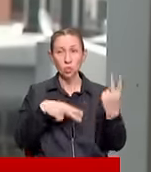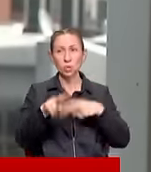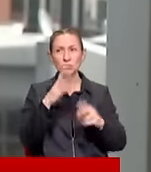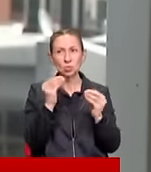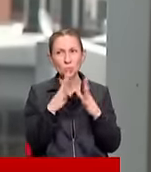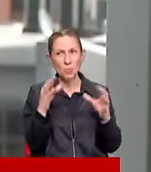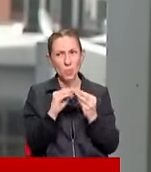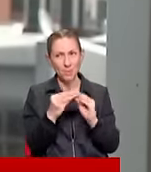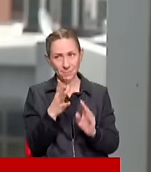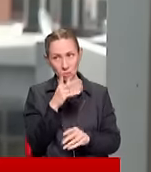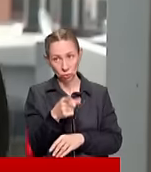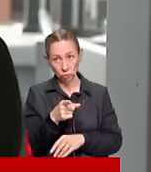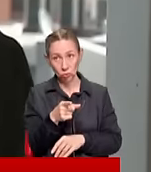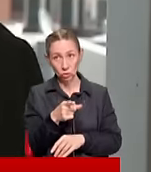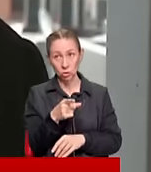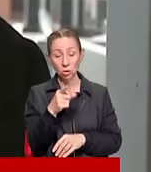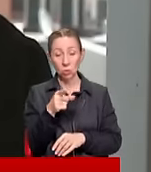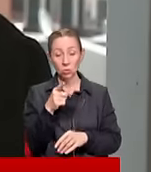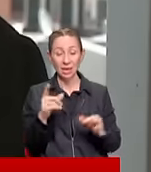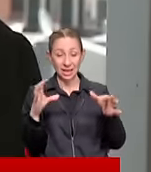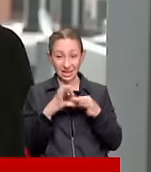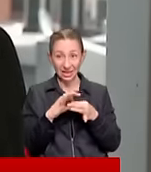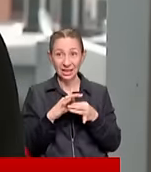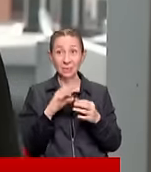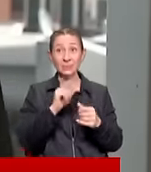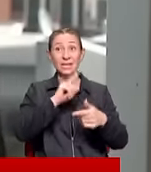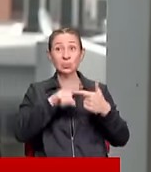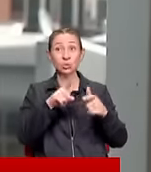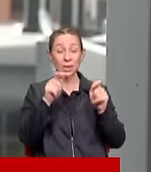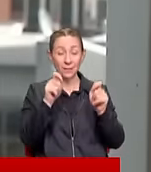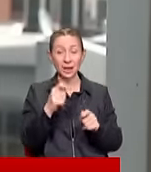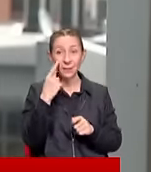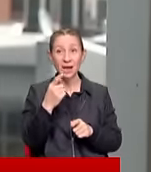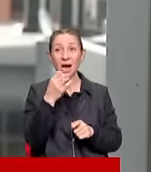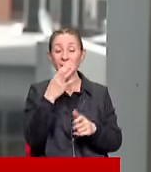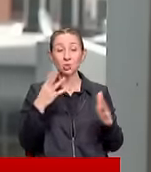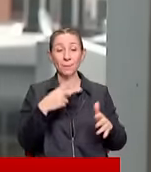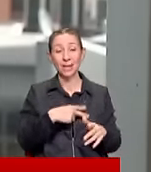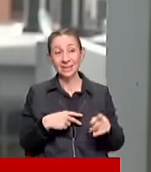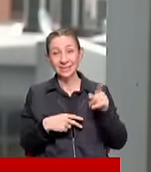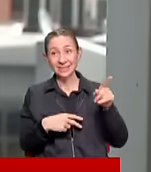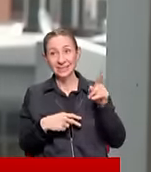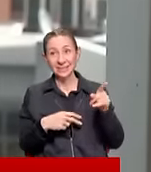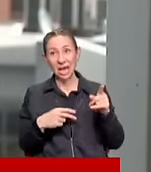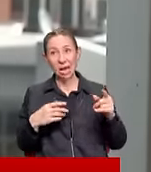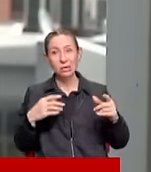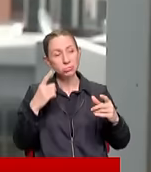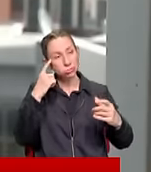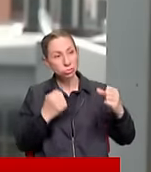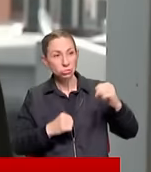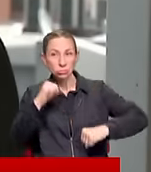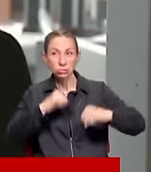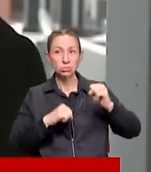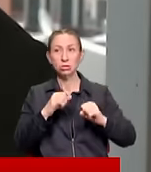çok ciddi problem biliyorsunuz. Buna ilişkin bir de bunlar yaparken bakın Ankara Büyükşehir Belediyesi ile zıtlaşarak